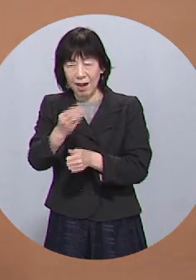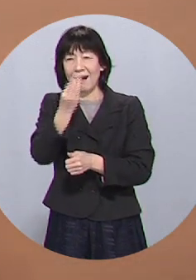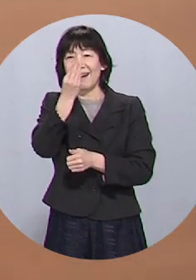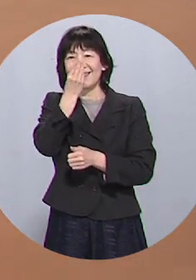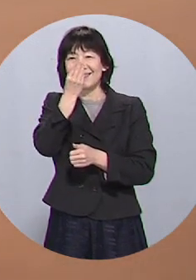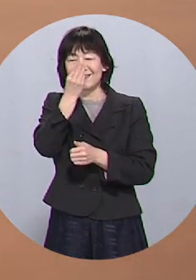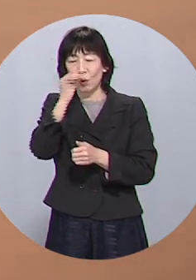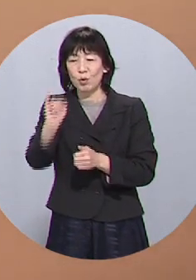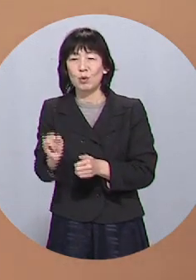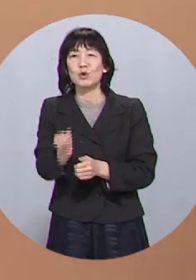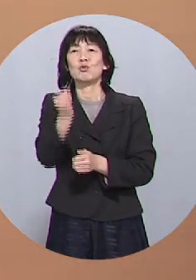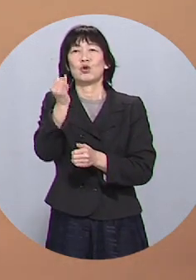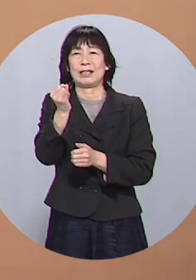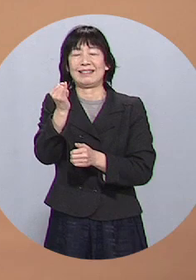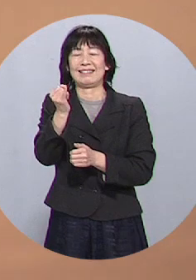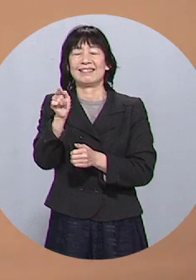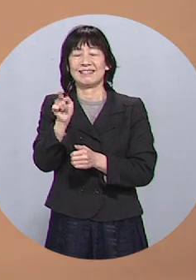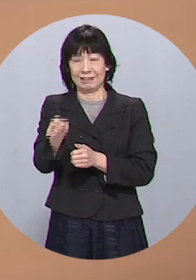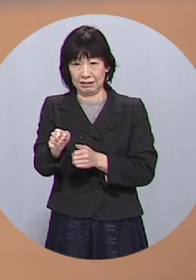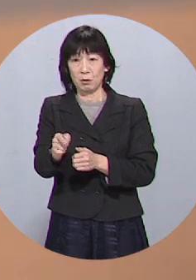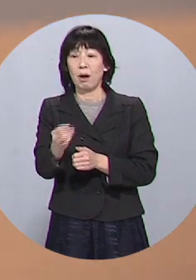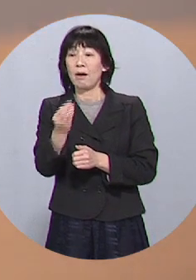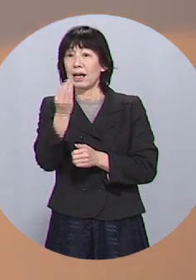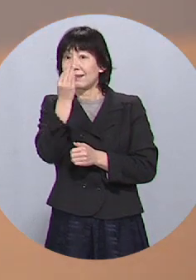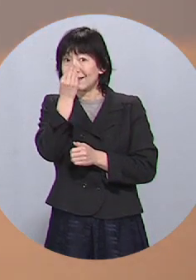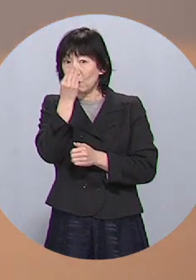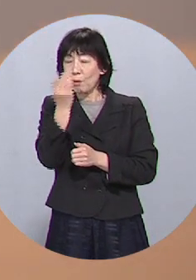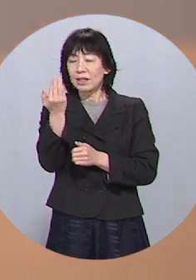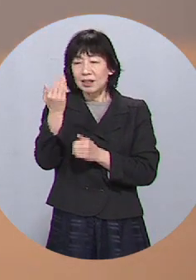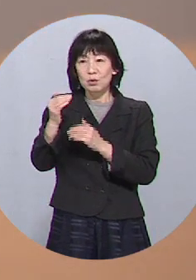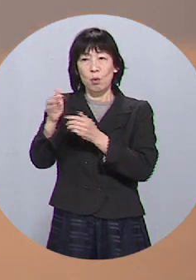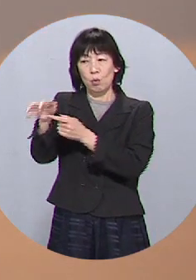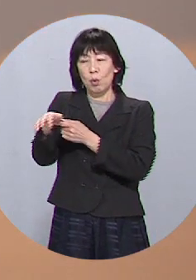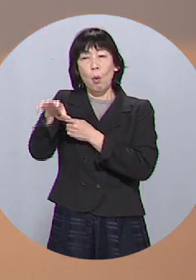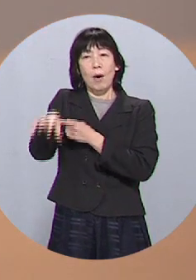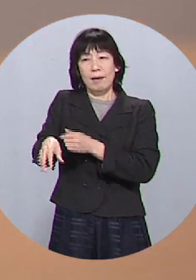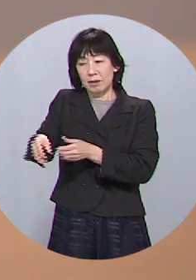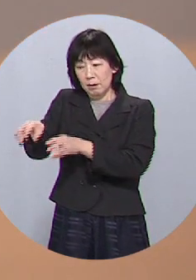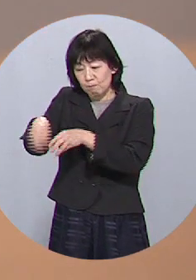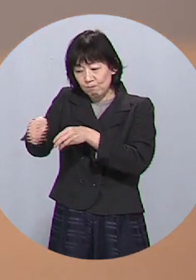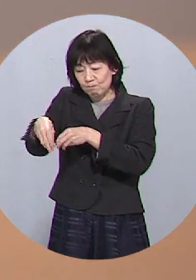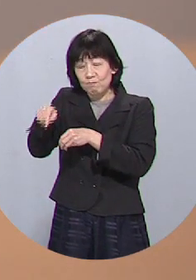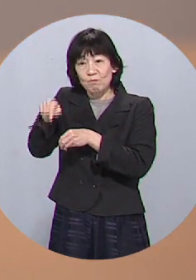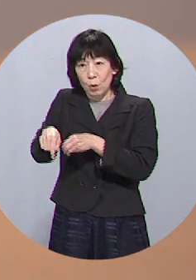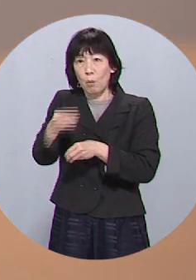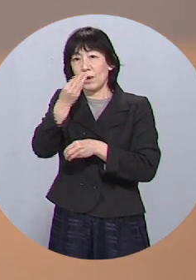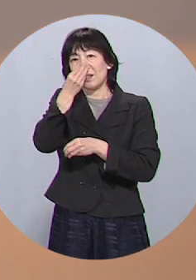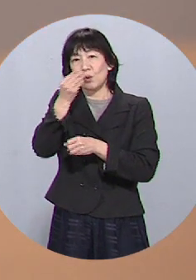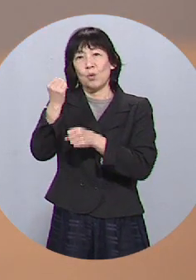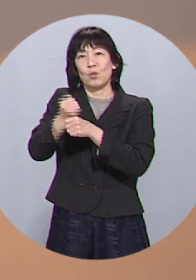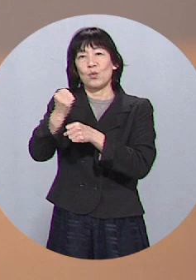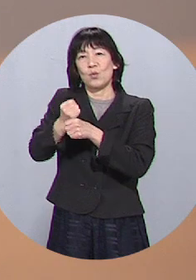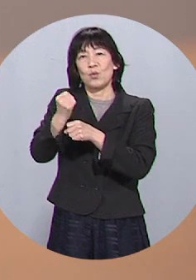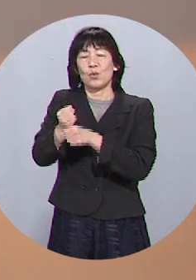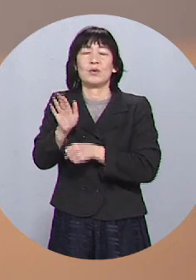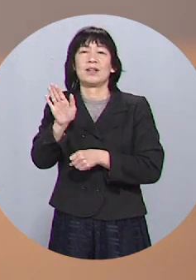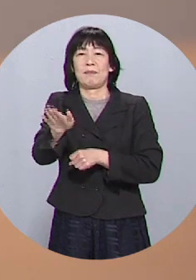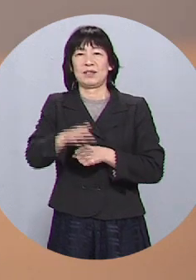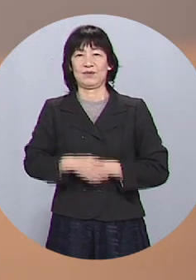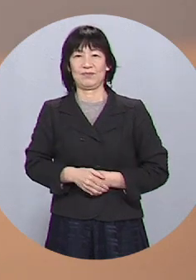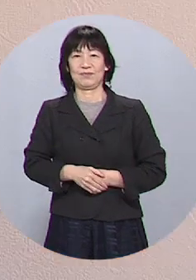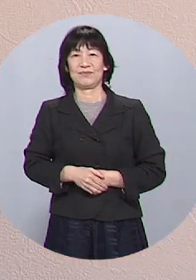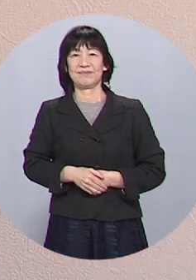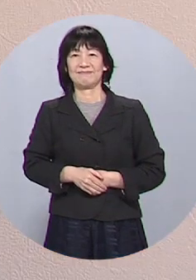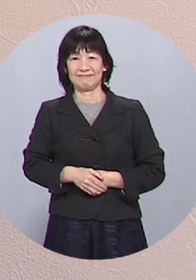チゴのスムージー。もちろん農園で採れたイチゴを使っています。 うわーもう見るからに美味しそう飲みた